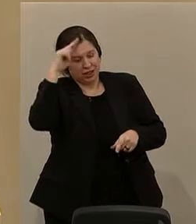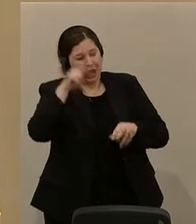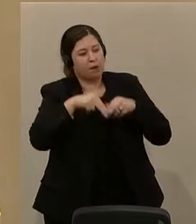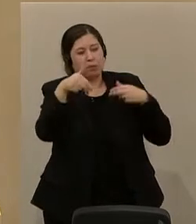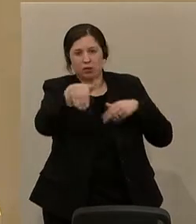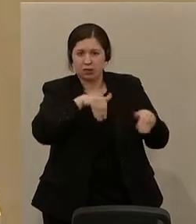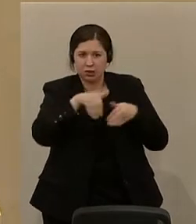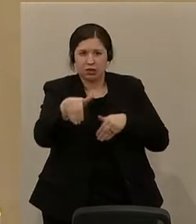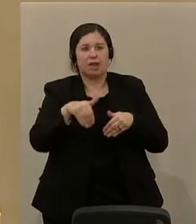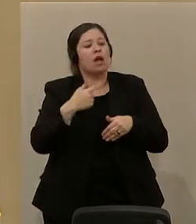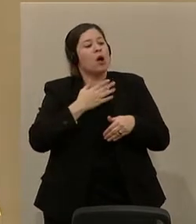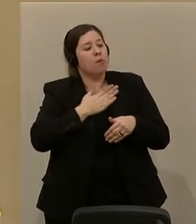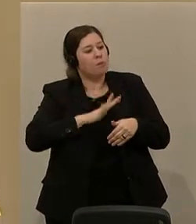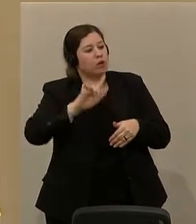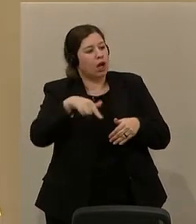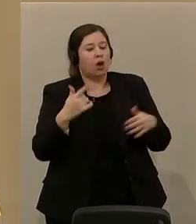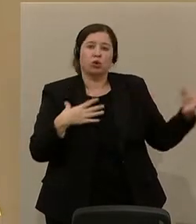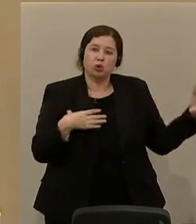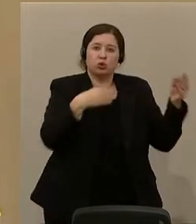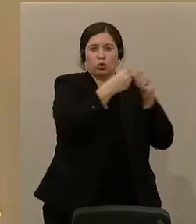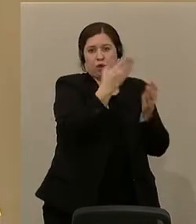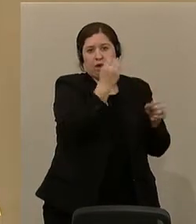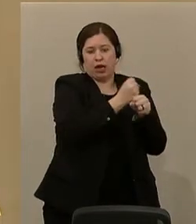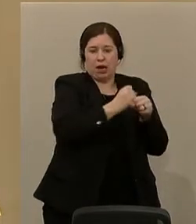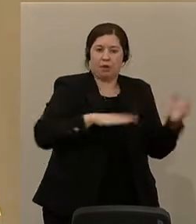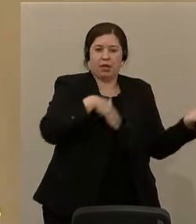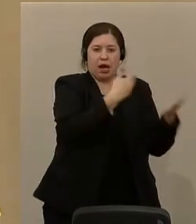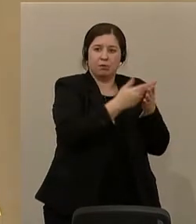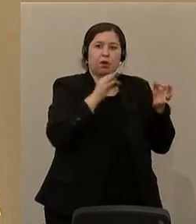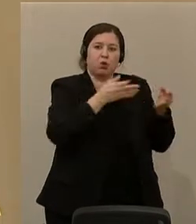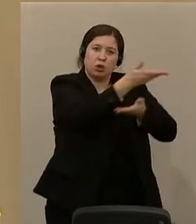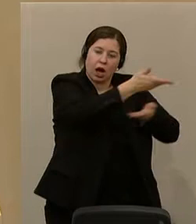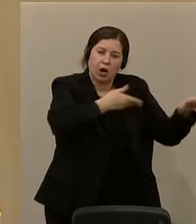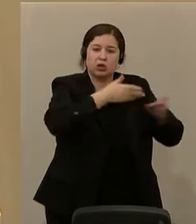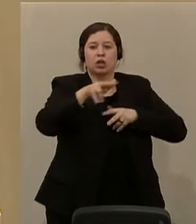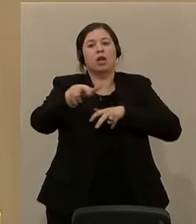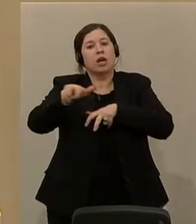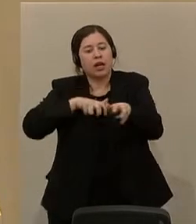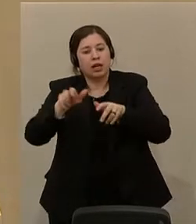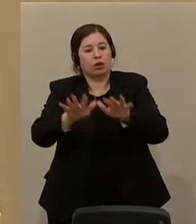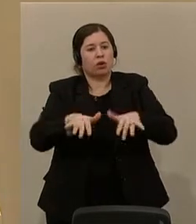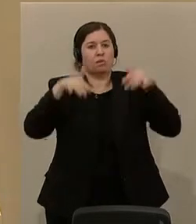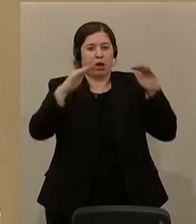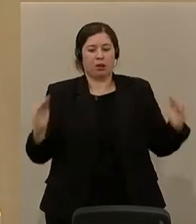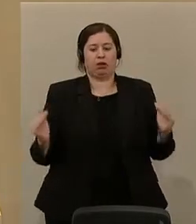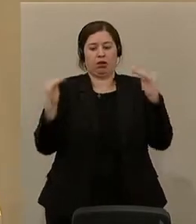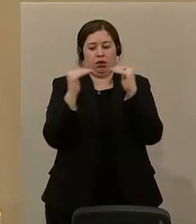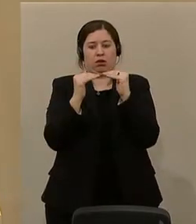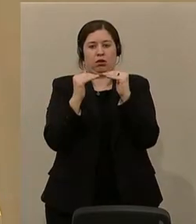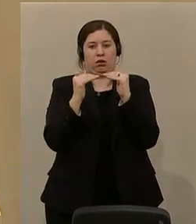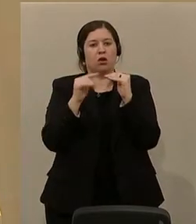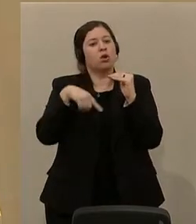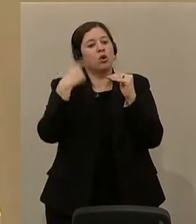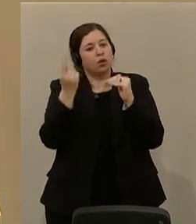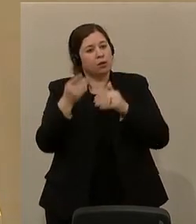aber ich würde ihnen gerne hier unsere zusammenarbeit anbieten in einem guten austausch zwischen regierung parlament auf augenhöhe und denn am